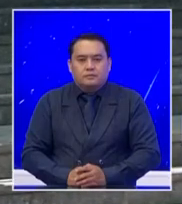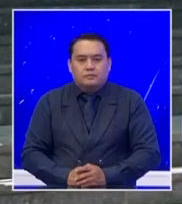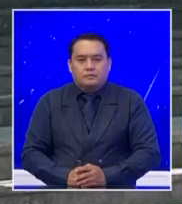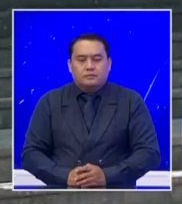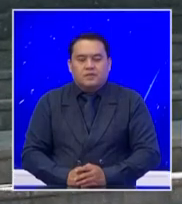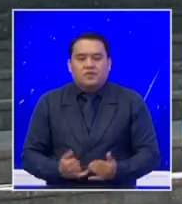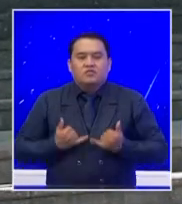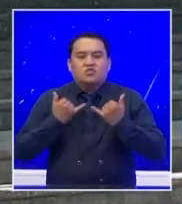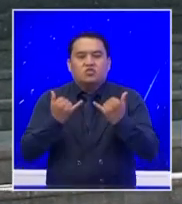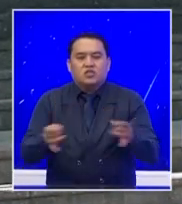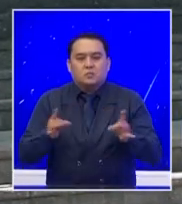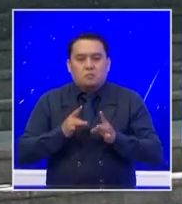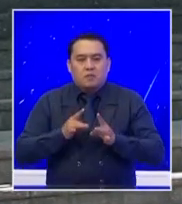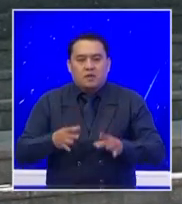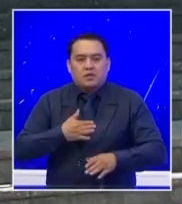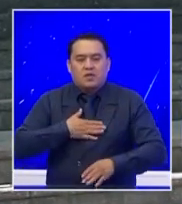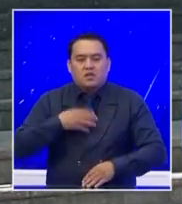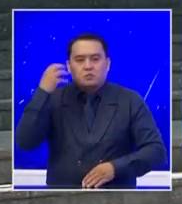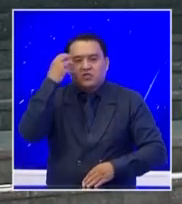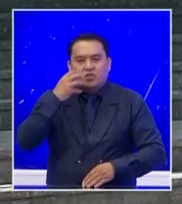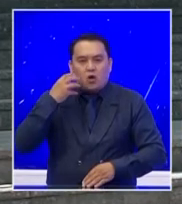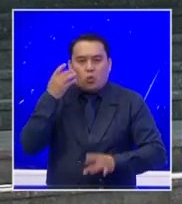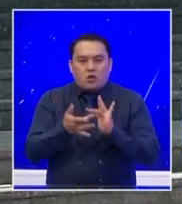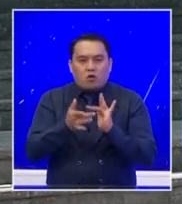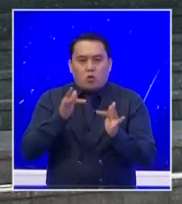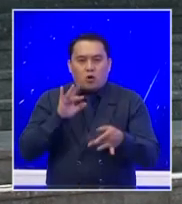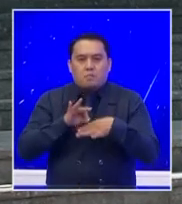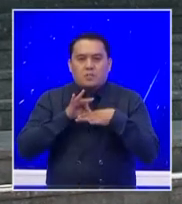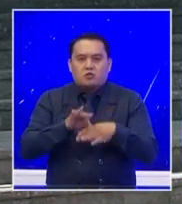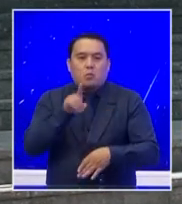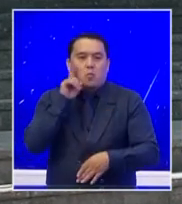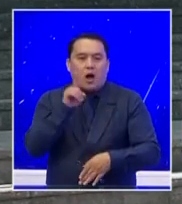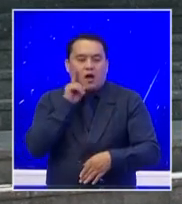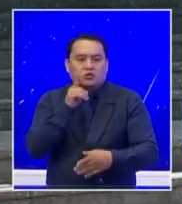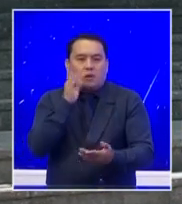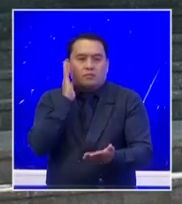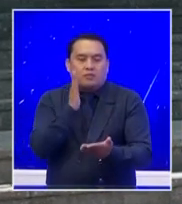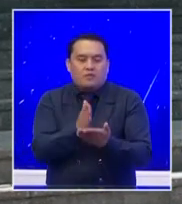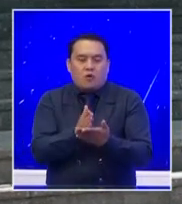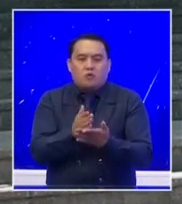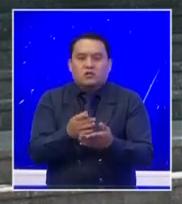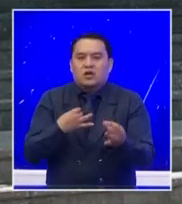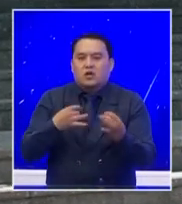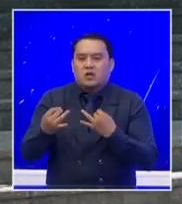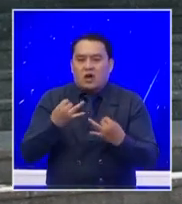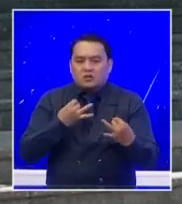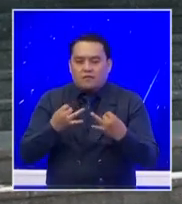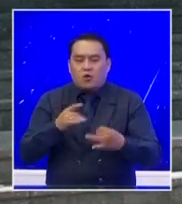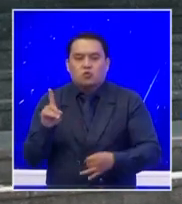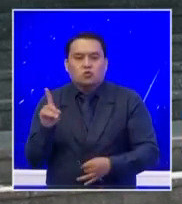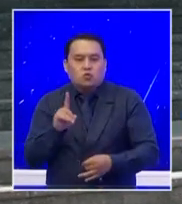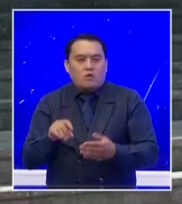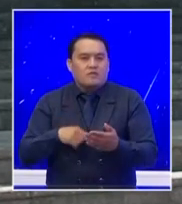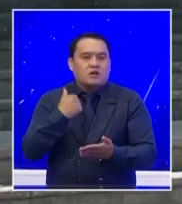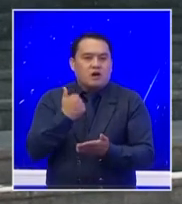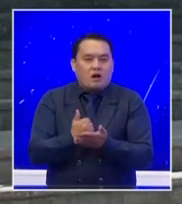В честь празднования этого дня наши психологи в онлайн-формате проводят с молодежью прямые эфиры, в которых рассказывают им, что